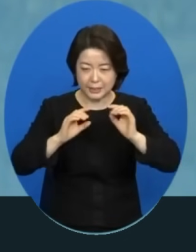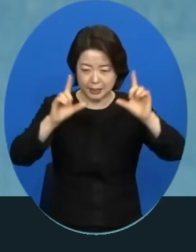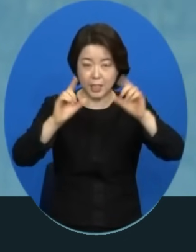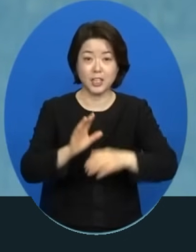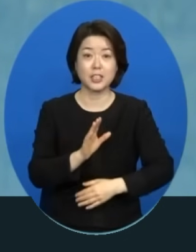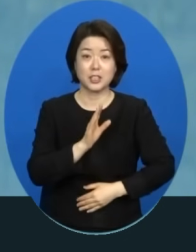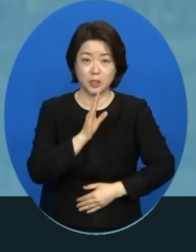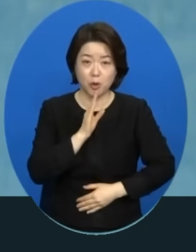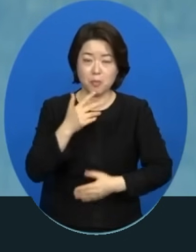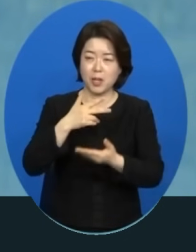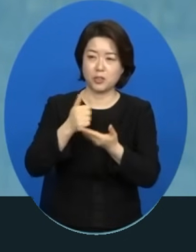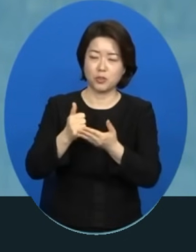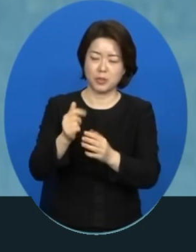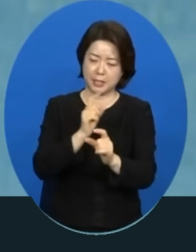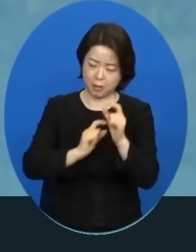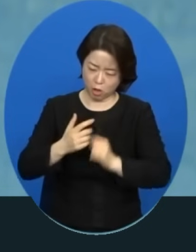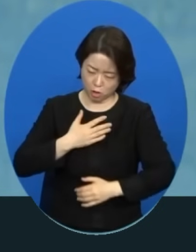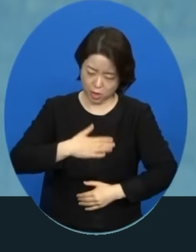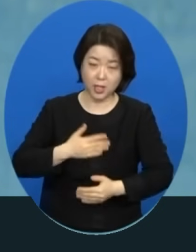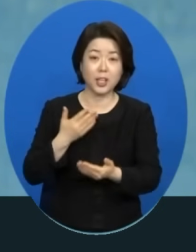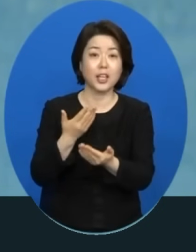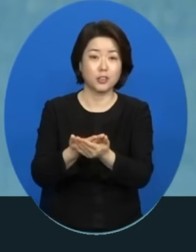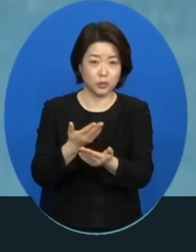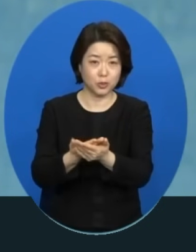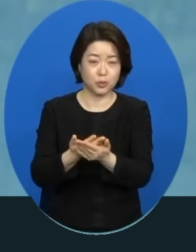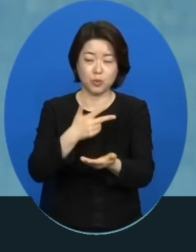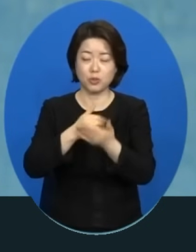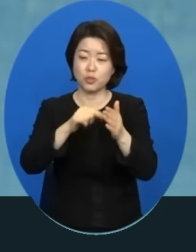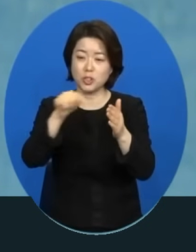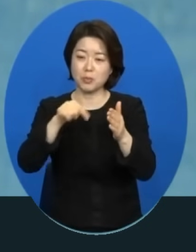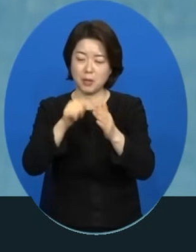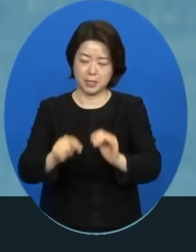주님 정말 알게 해주시고 정말 주님 안에서